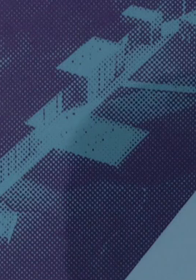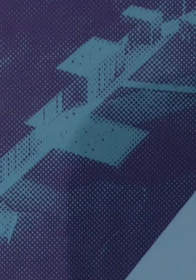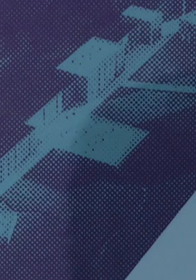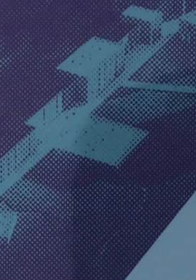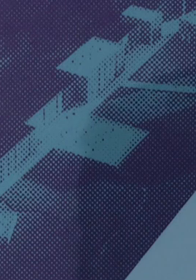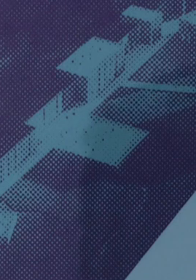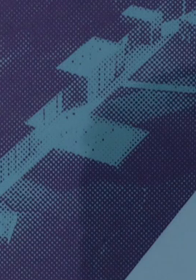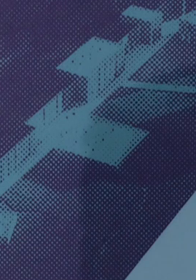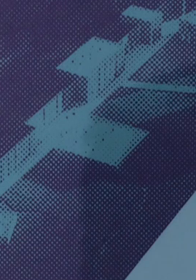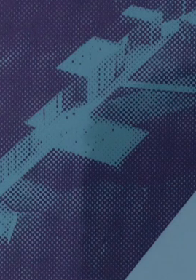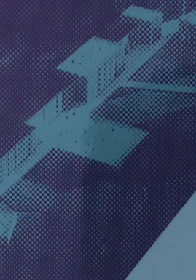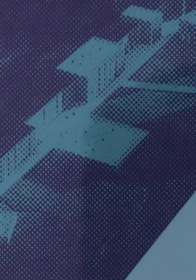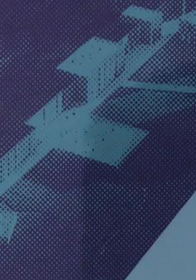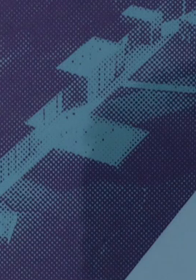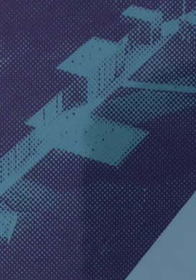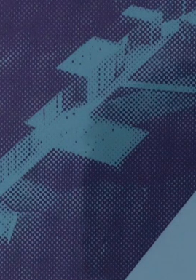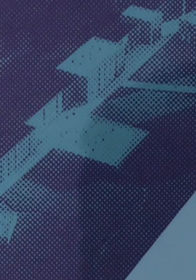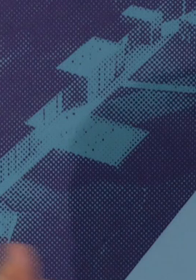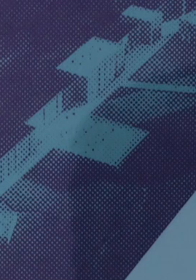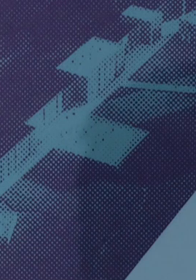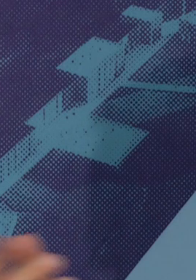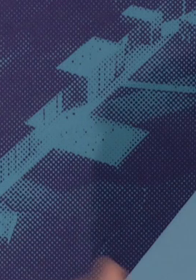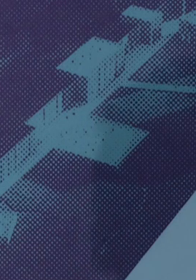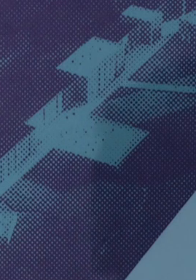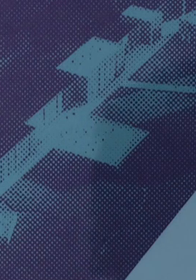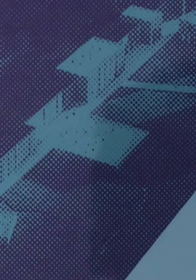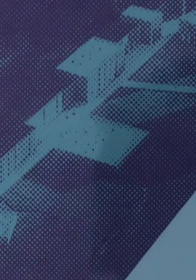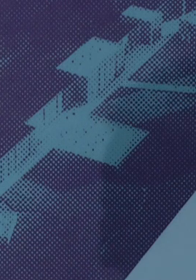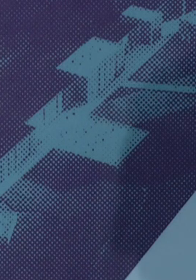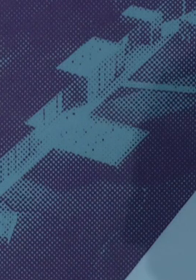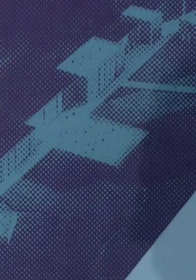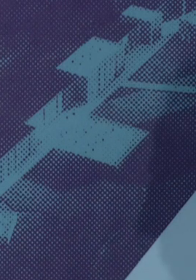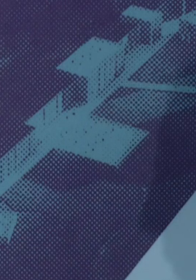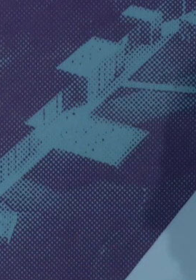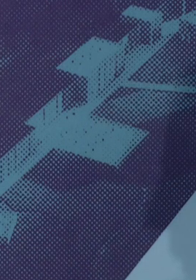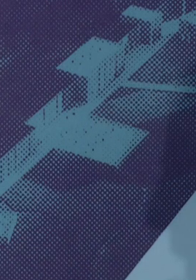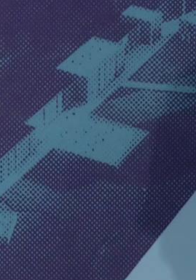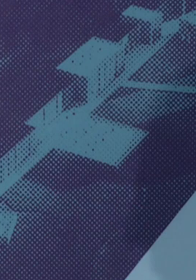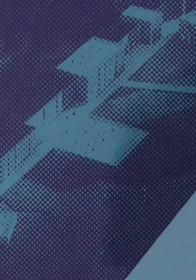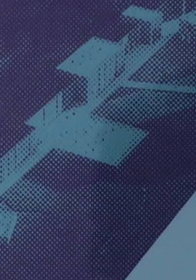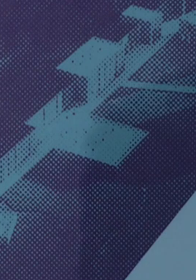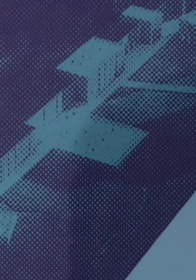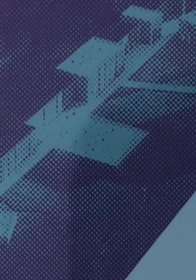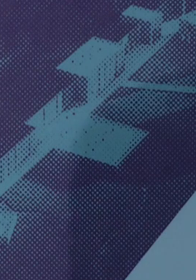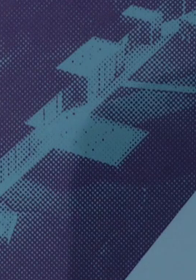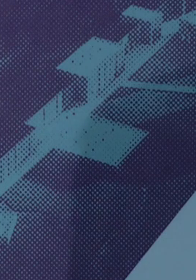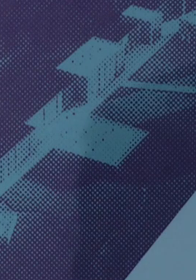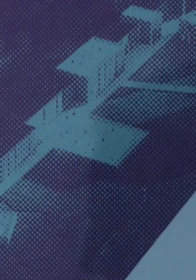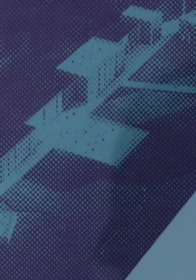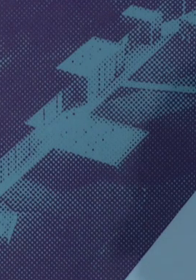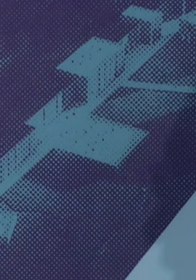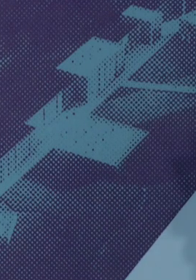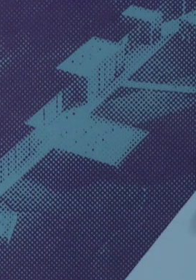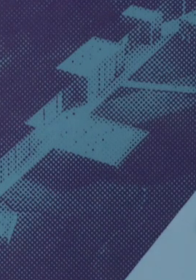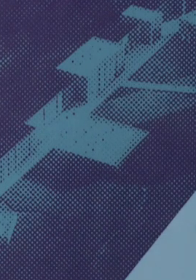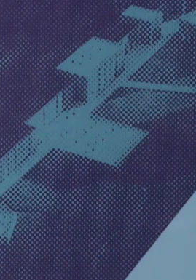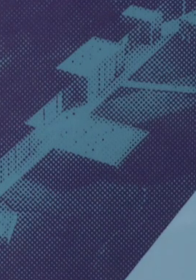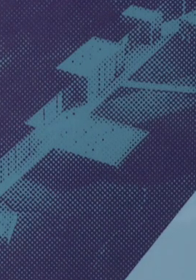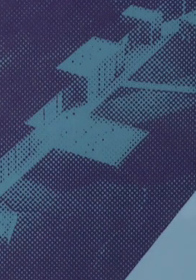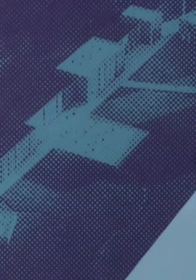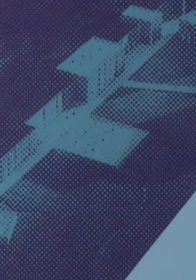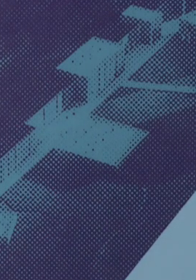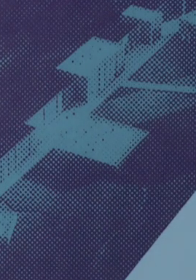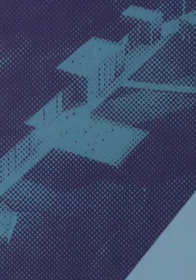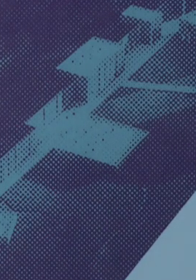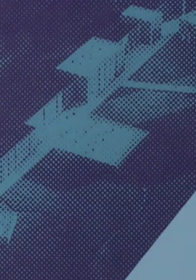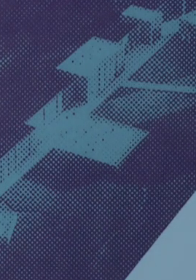i samhället ska samverka bättre, apropå vad du sa, Katrin, än vad de hittills har gjort i de här frågorna. Jag tror